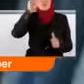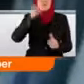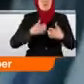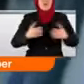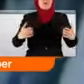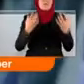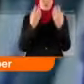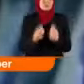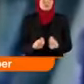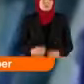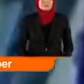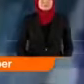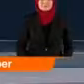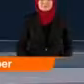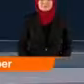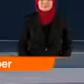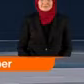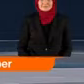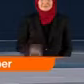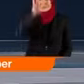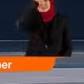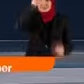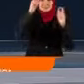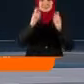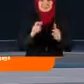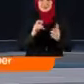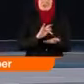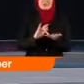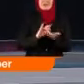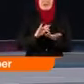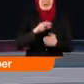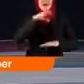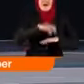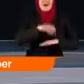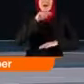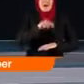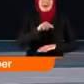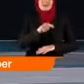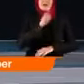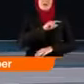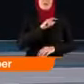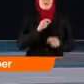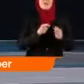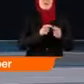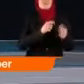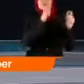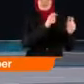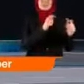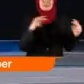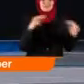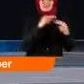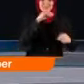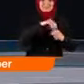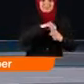oldu Bu İstanbul'da Kınalıada Bostancı istikametinde yolculardan biri denize düştü